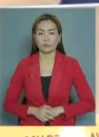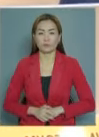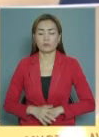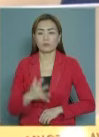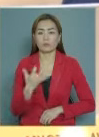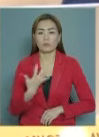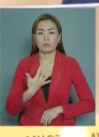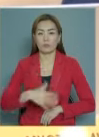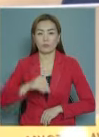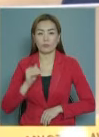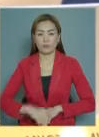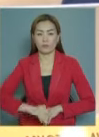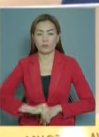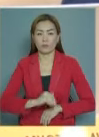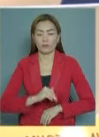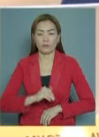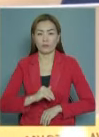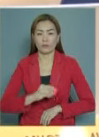550 мың теңге